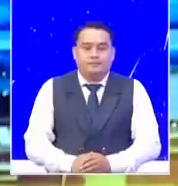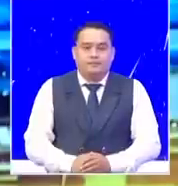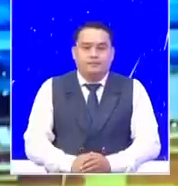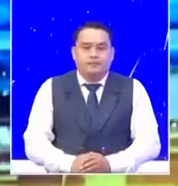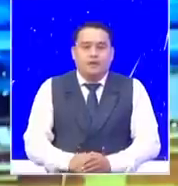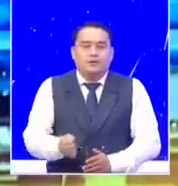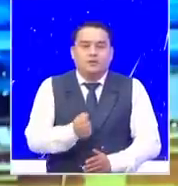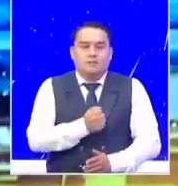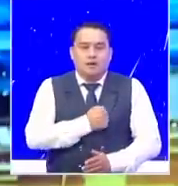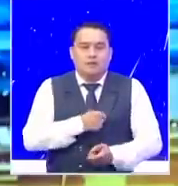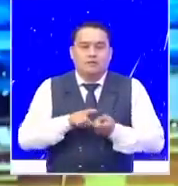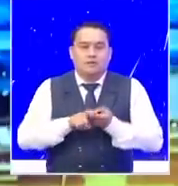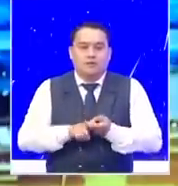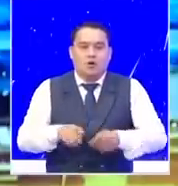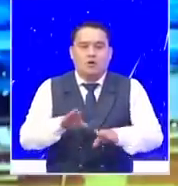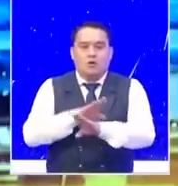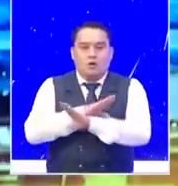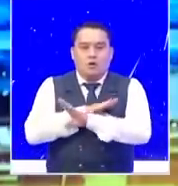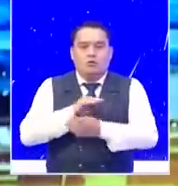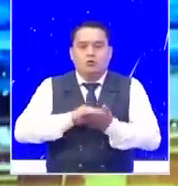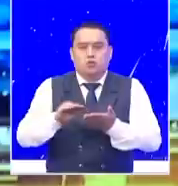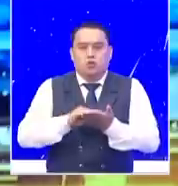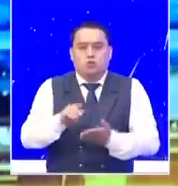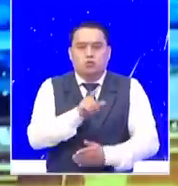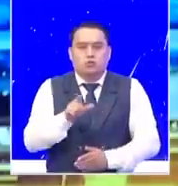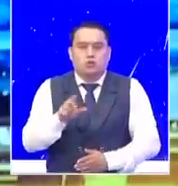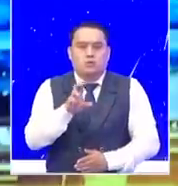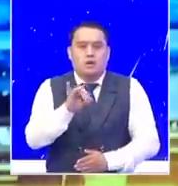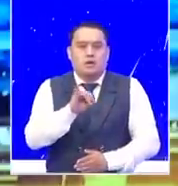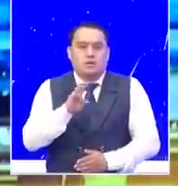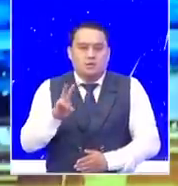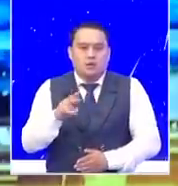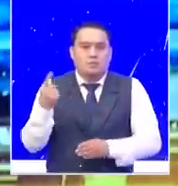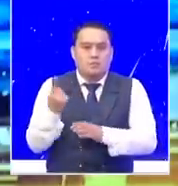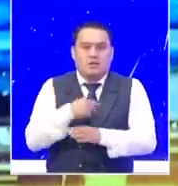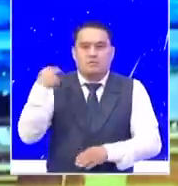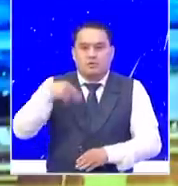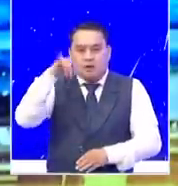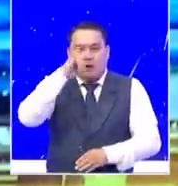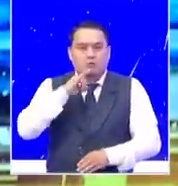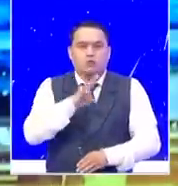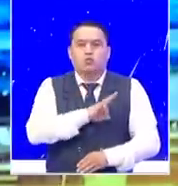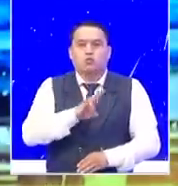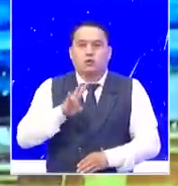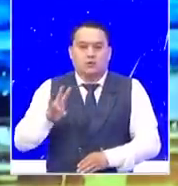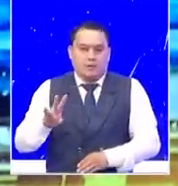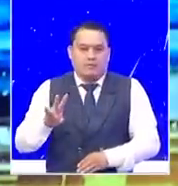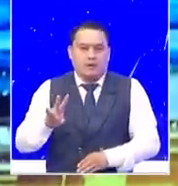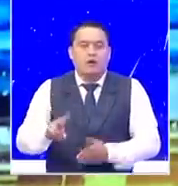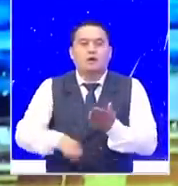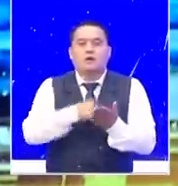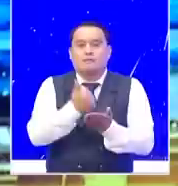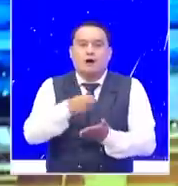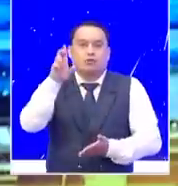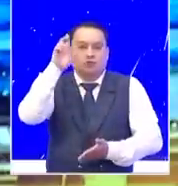Слова соболезнования в связи со скоропостижной кончиной журналиста Бейсена Куранбека выразил и первый президент Казахстана Нурсултан Назарбаев.